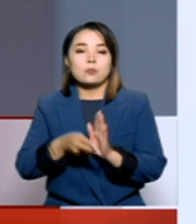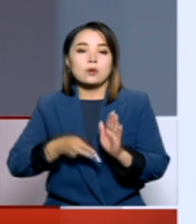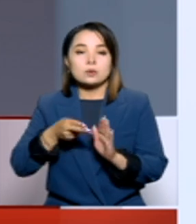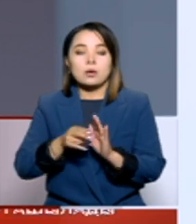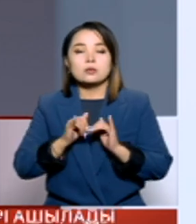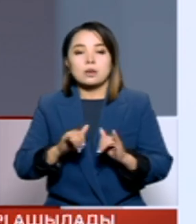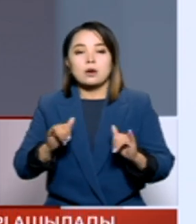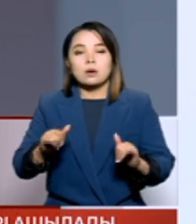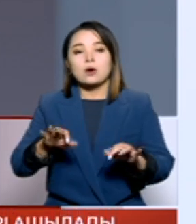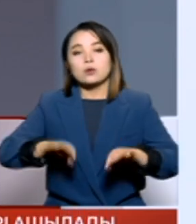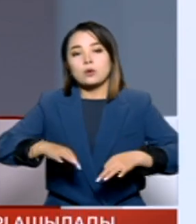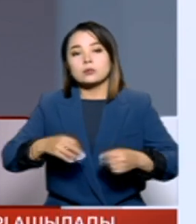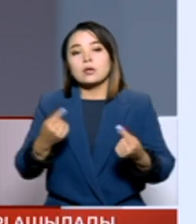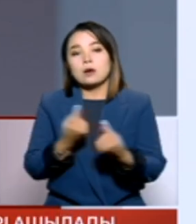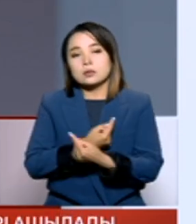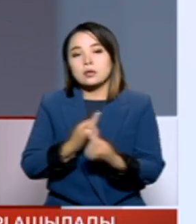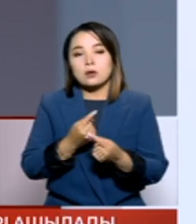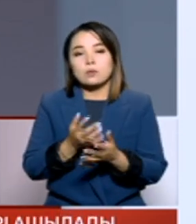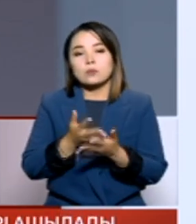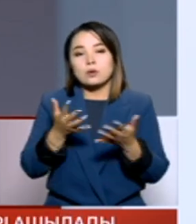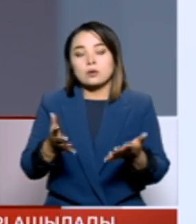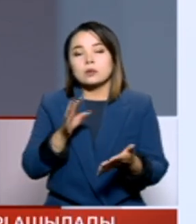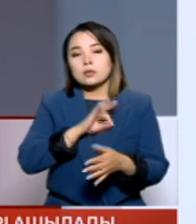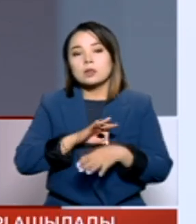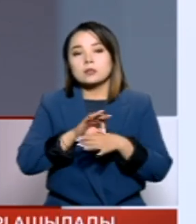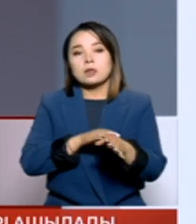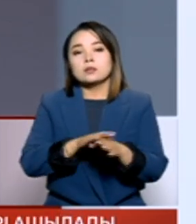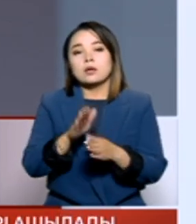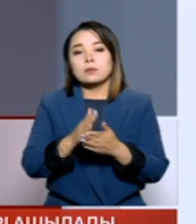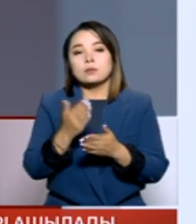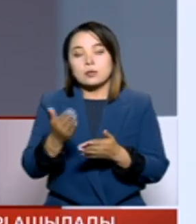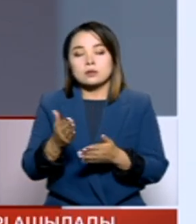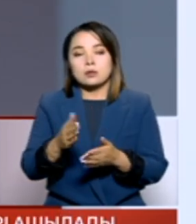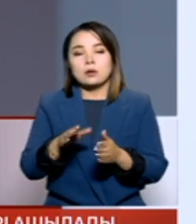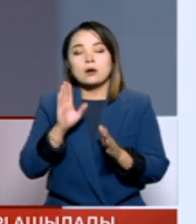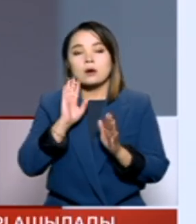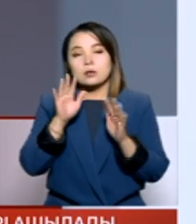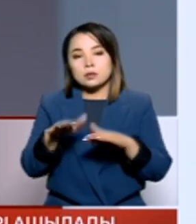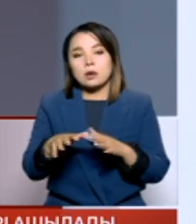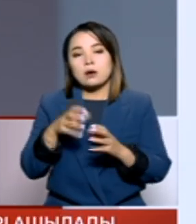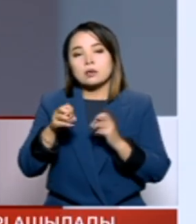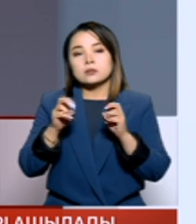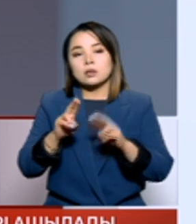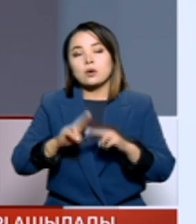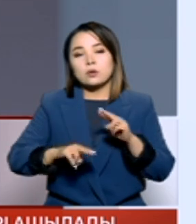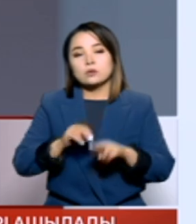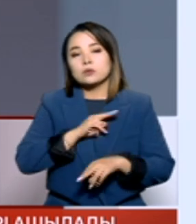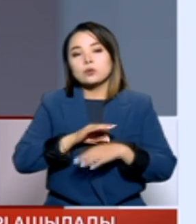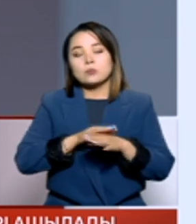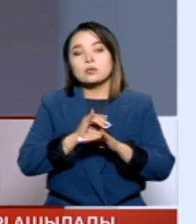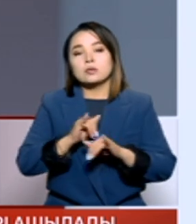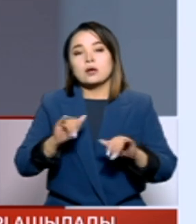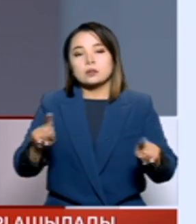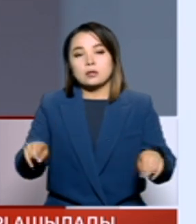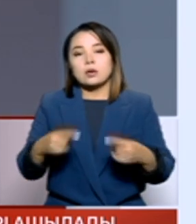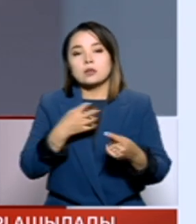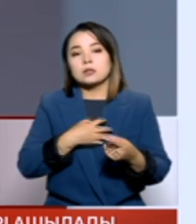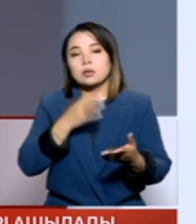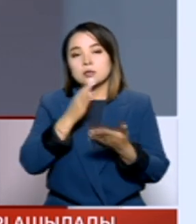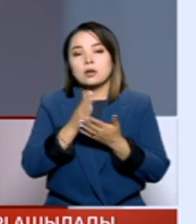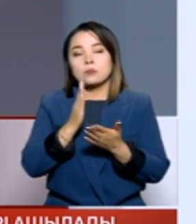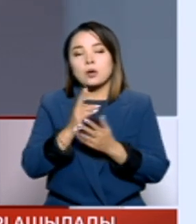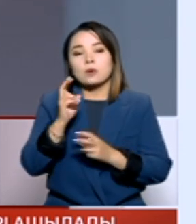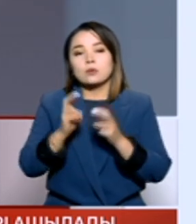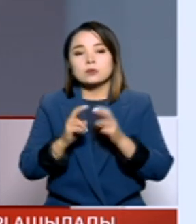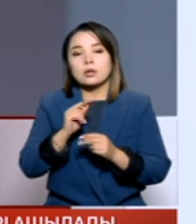және көлік қатынасының кең әрі жоғары тиімді желісін жақсарту үшін Транскаспий халықаралық темір жолының құрылысын дамыту қажет. Бұл бастама сауда,